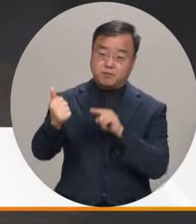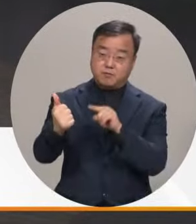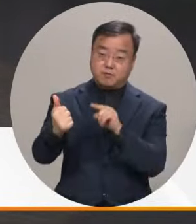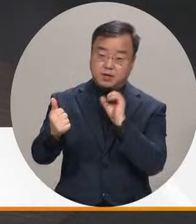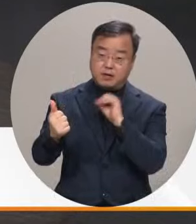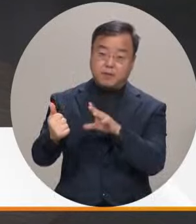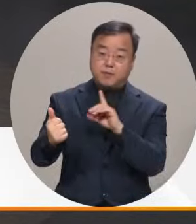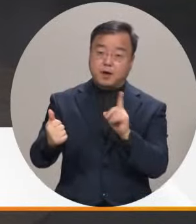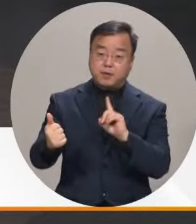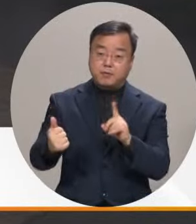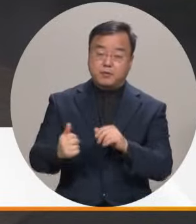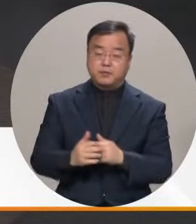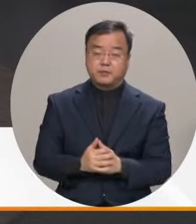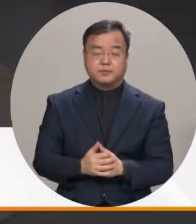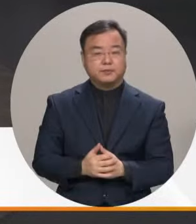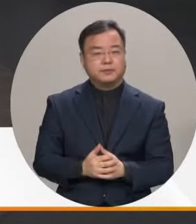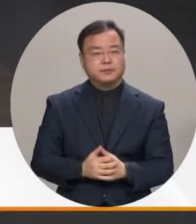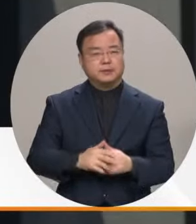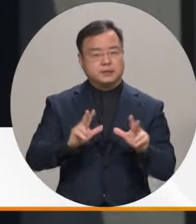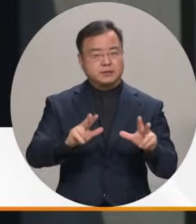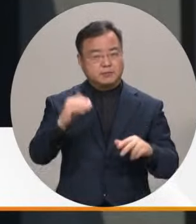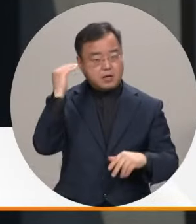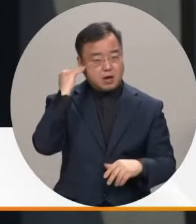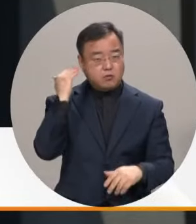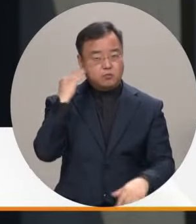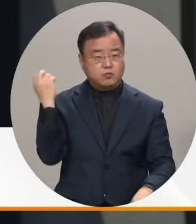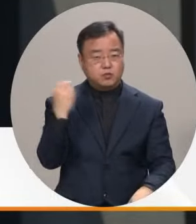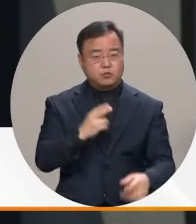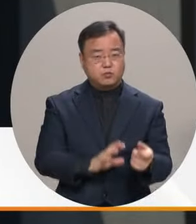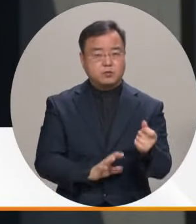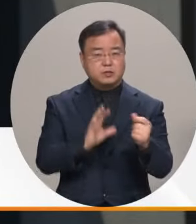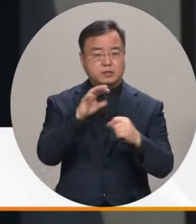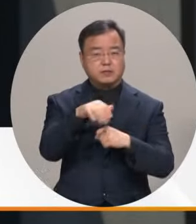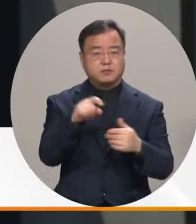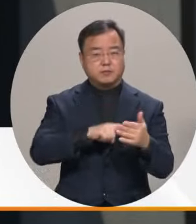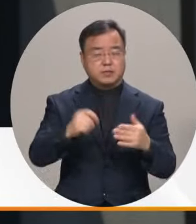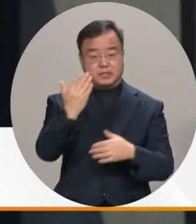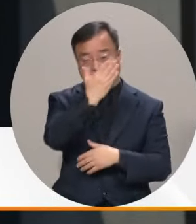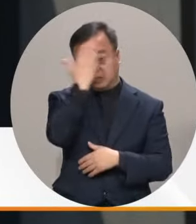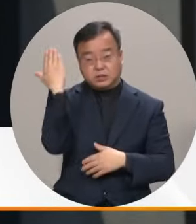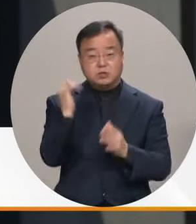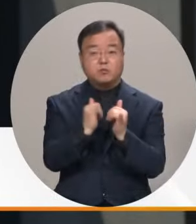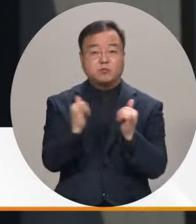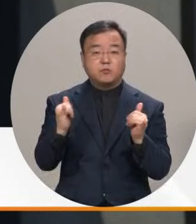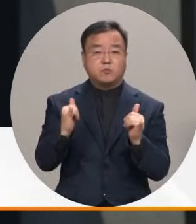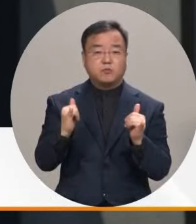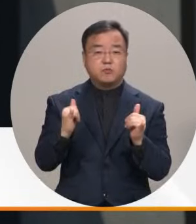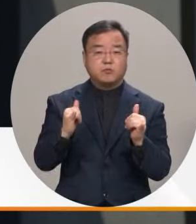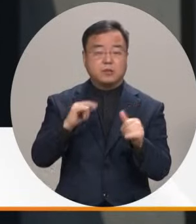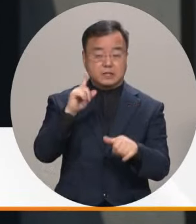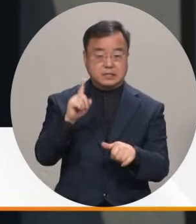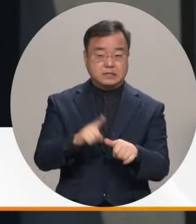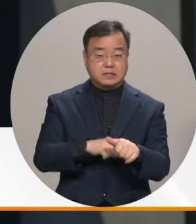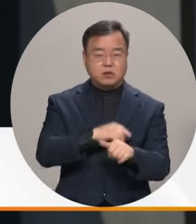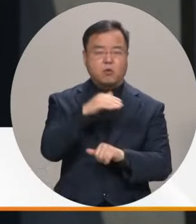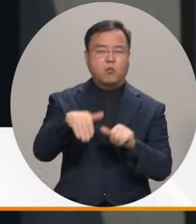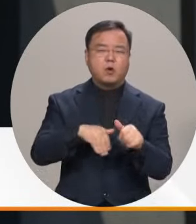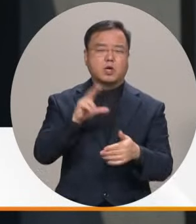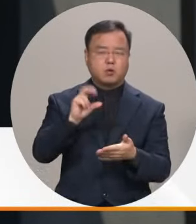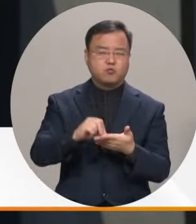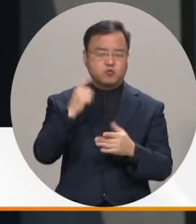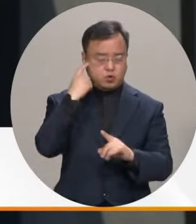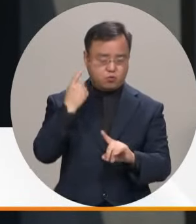있으실까요 어 현재 우리나라뿐만 아니라 세계적으로 청년 세대들이 환경 문제에 대해 관심을 많이 가지고